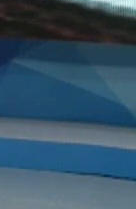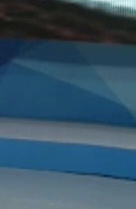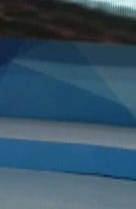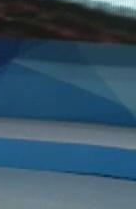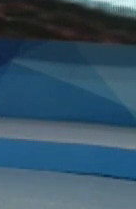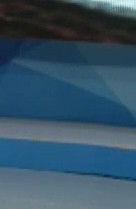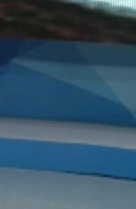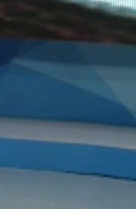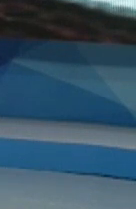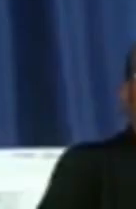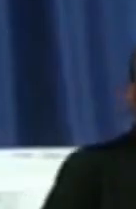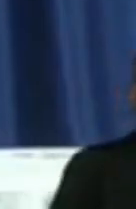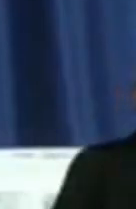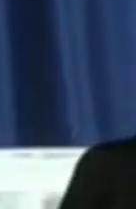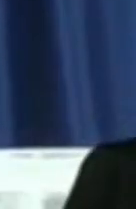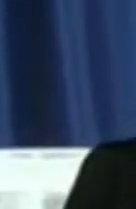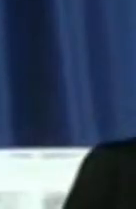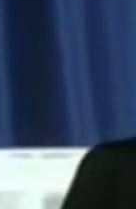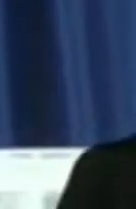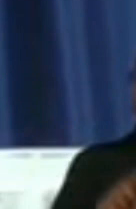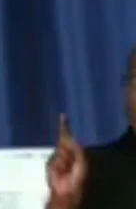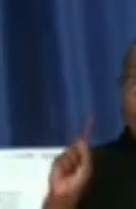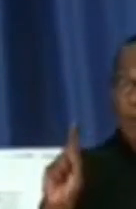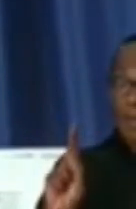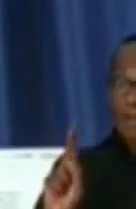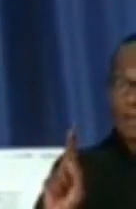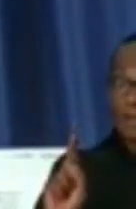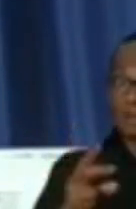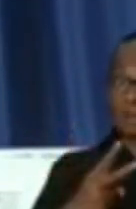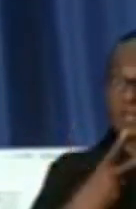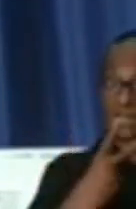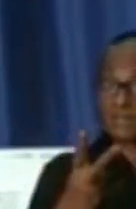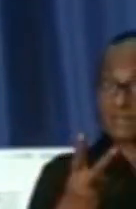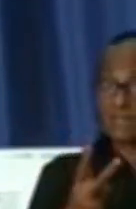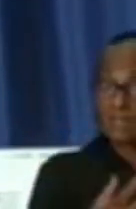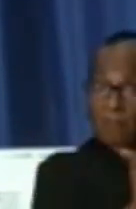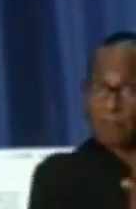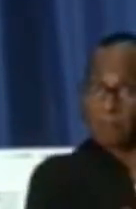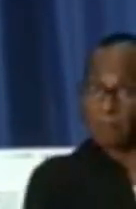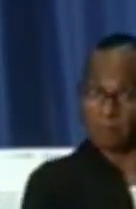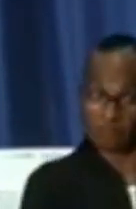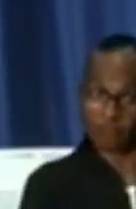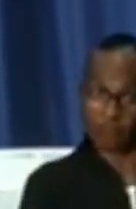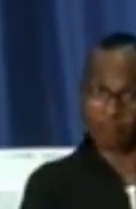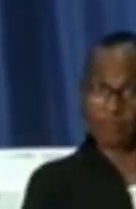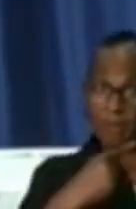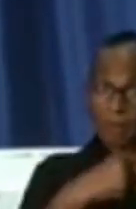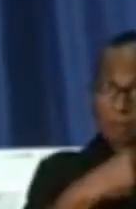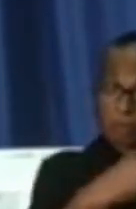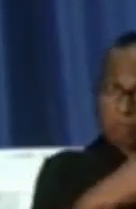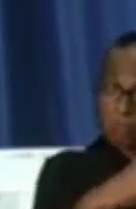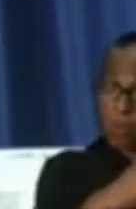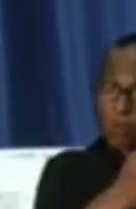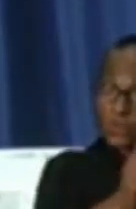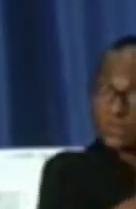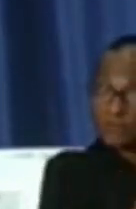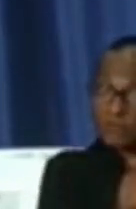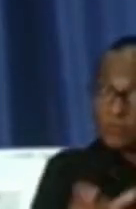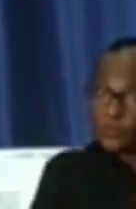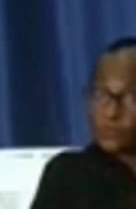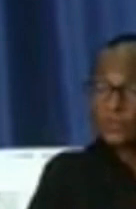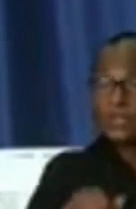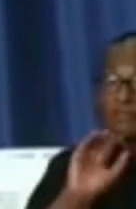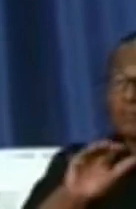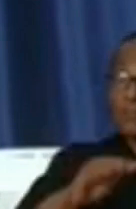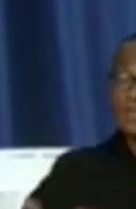geteste personen. Op het moment dat wij dus merken dat er een lijst is met mensen die positief zijn, delen wij dus in waar zij naartoe